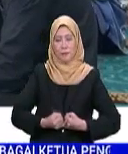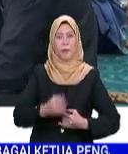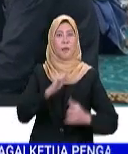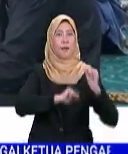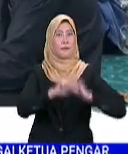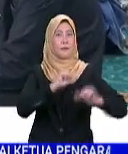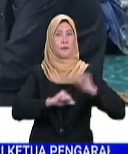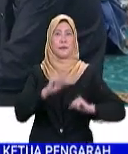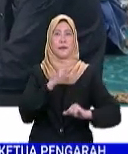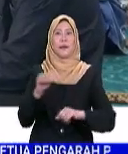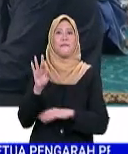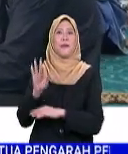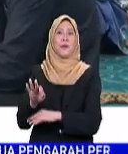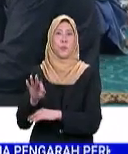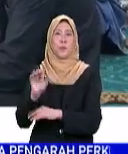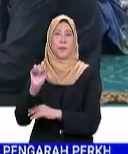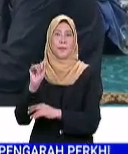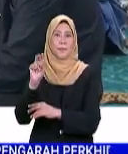ain.